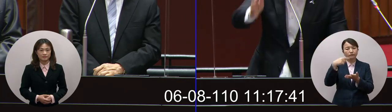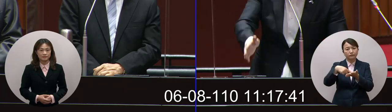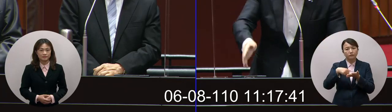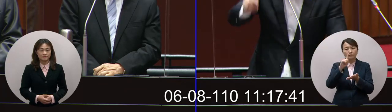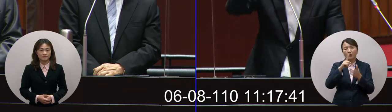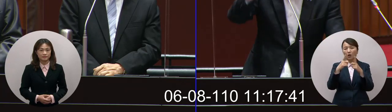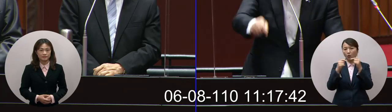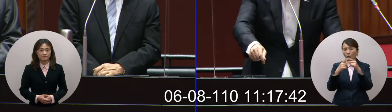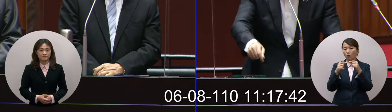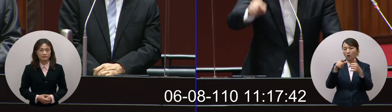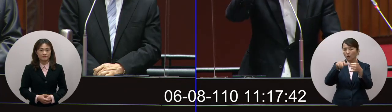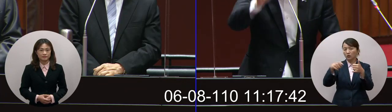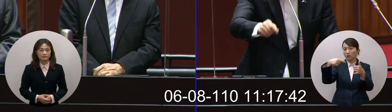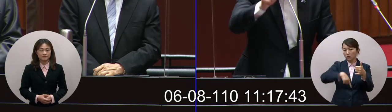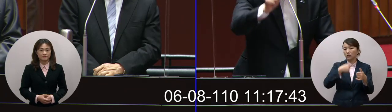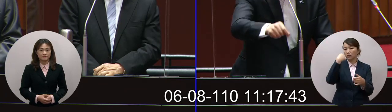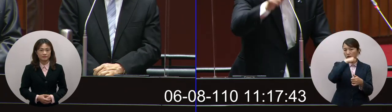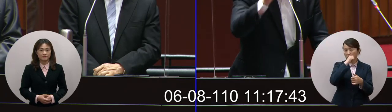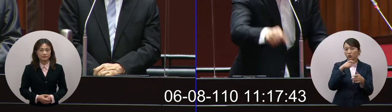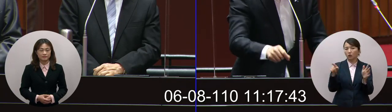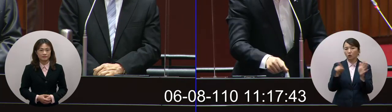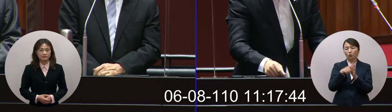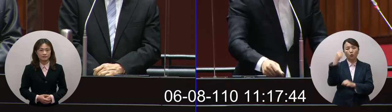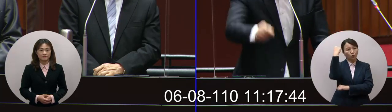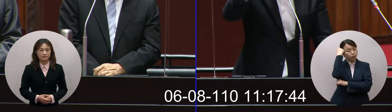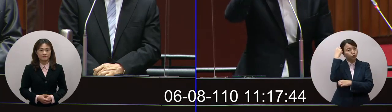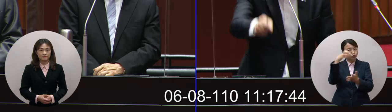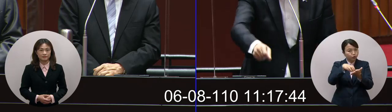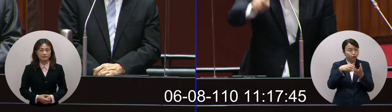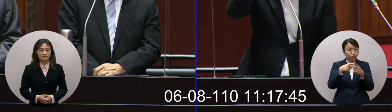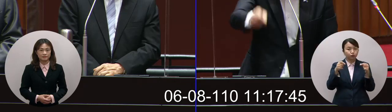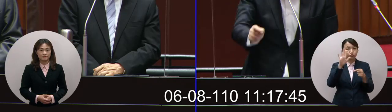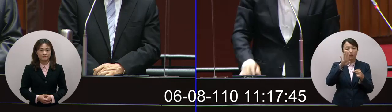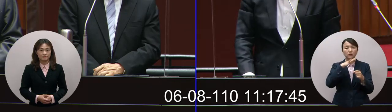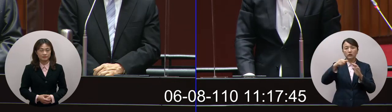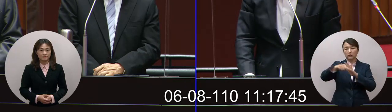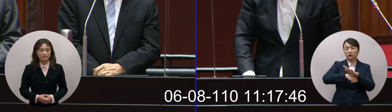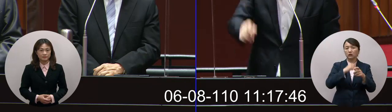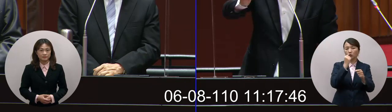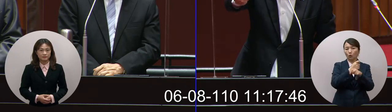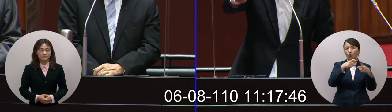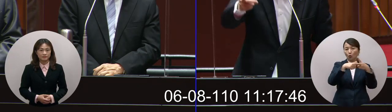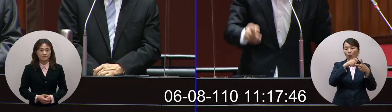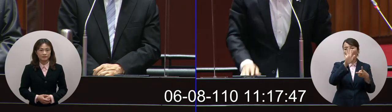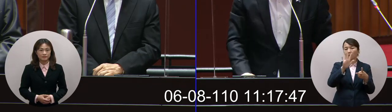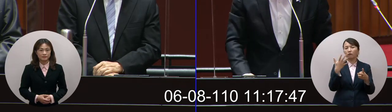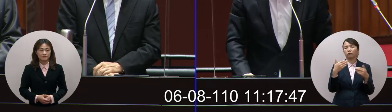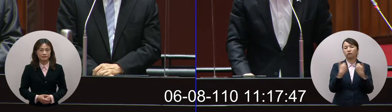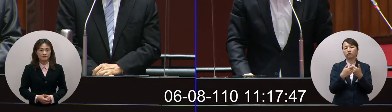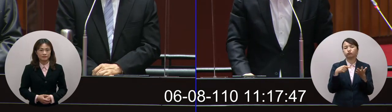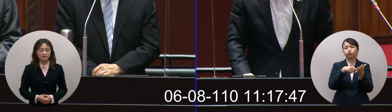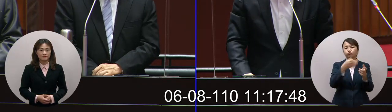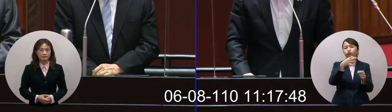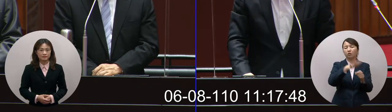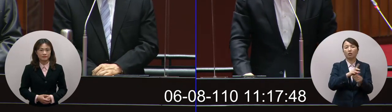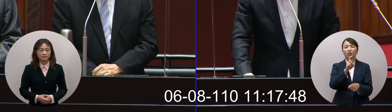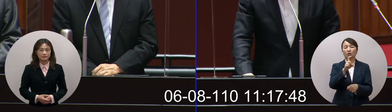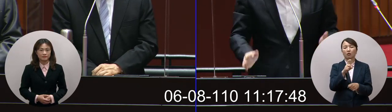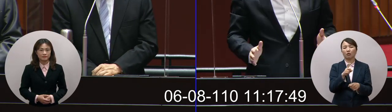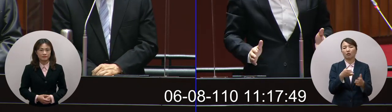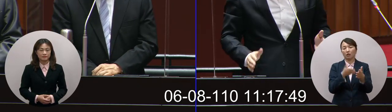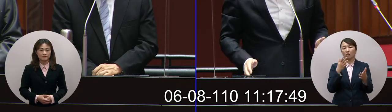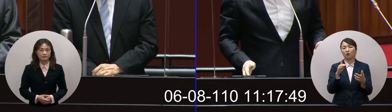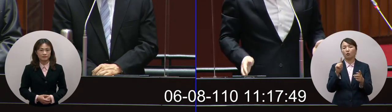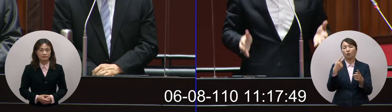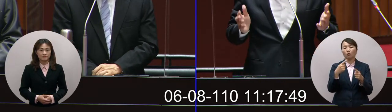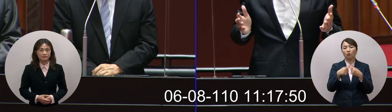是日本人伫台湾永久居留证的人，伊加入职业工会，伊袂当领这条补助。嘿啊，